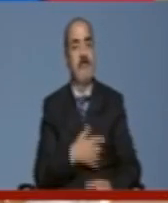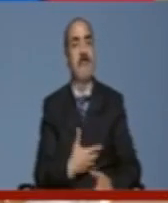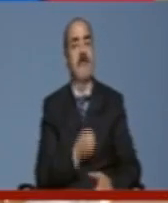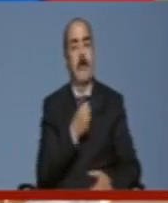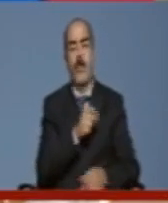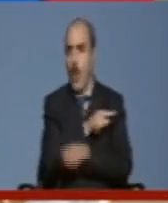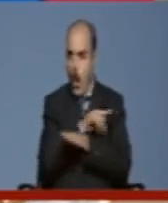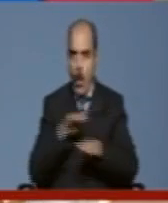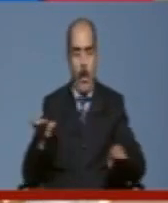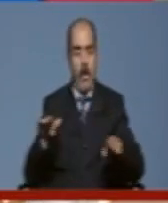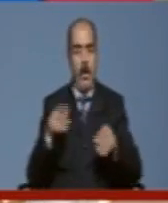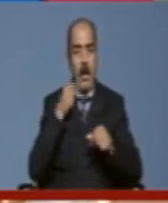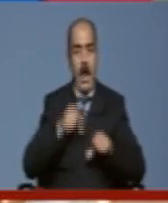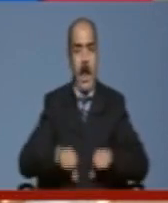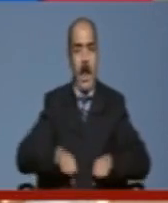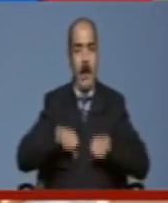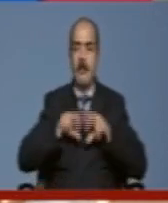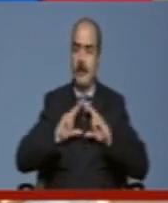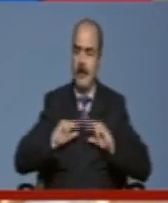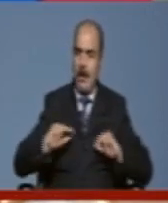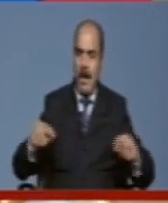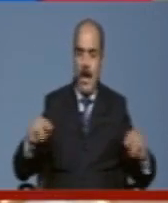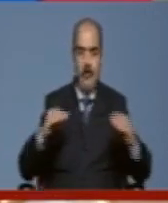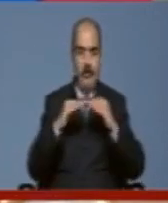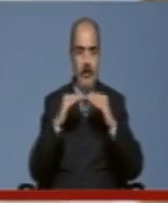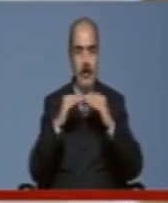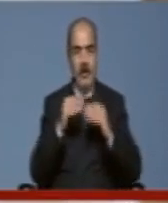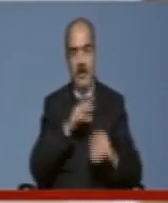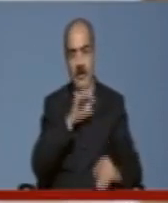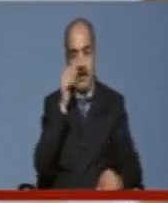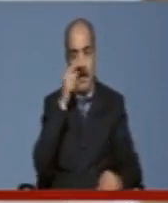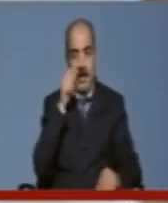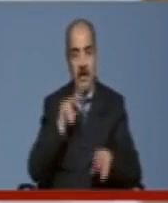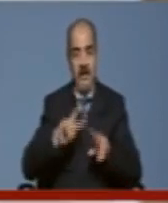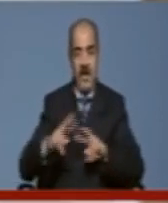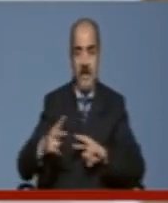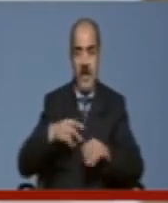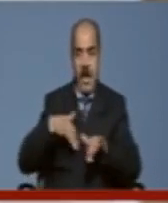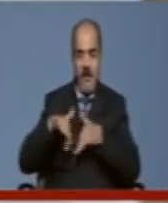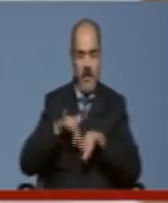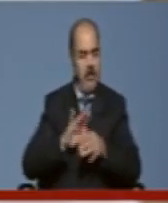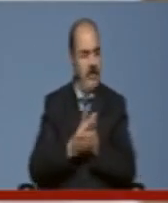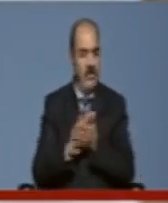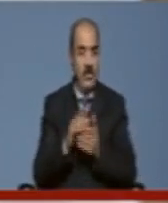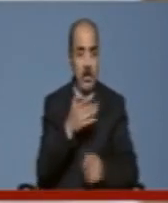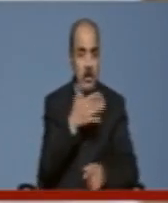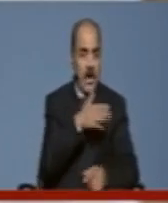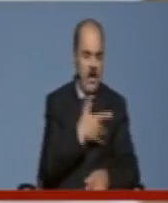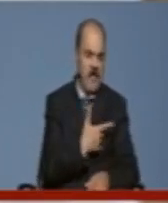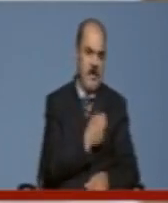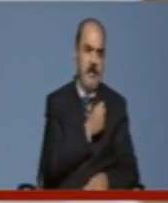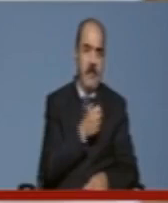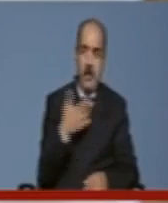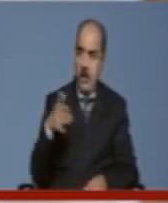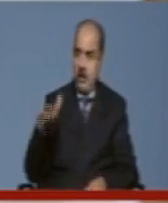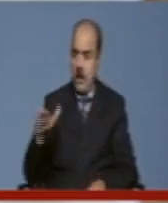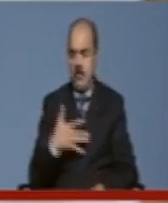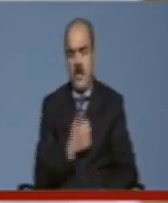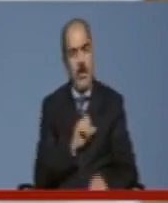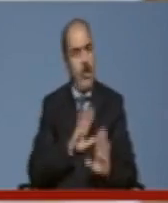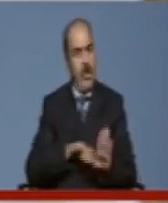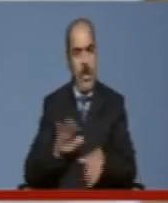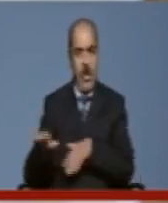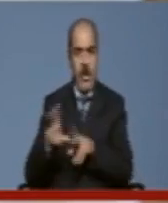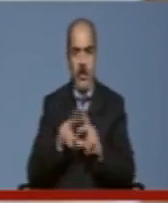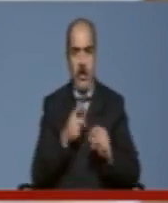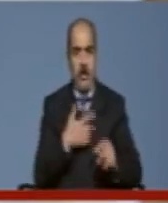حياة البشر متساوية وليس هناك من أولويات، كل الضحايا يستحقون تعاطفنا والتزامنا